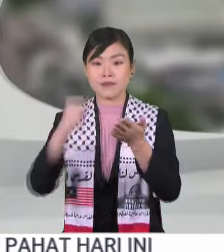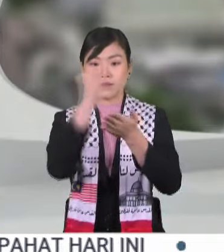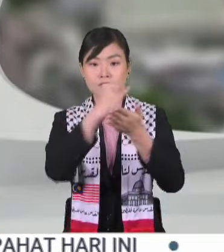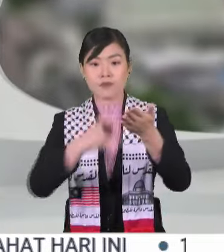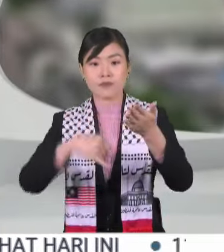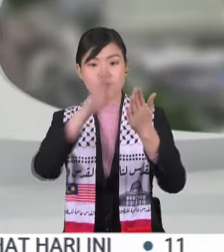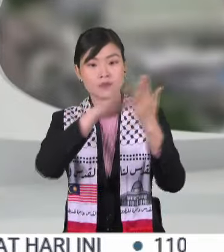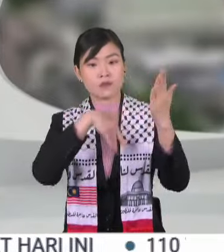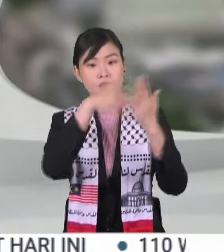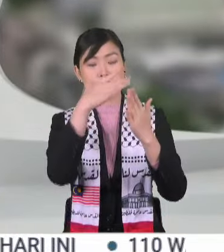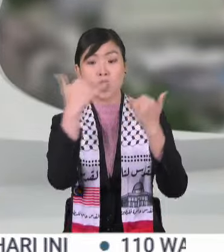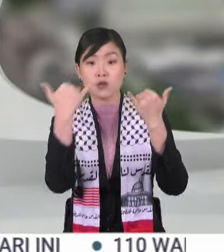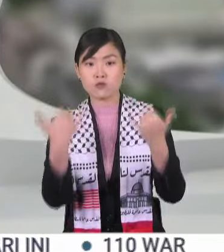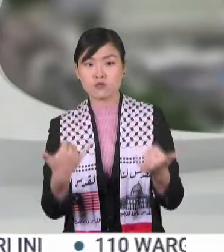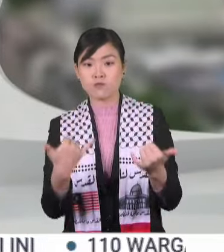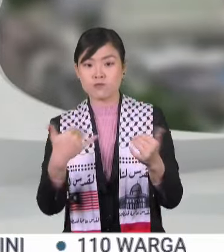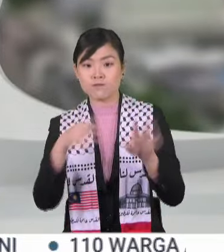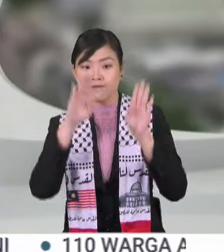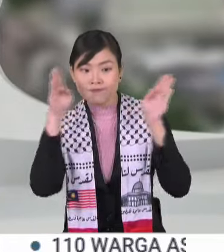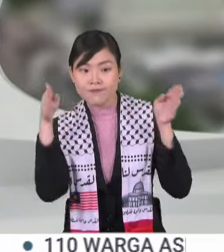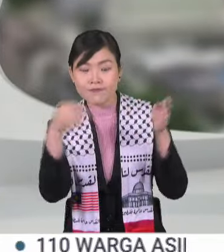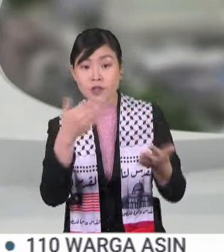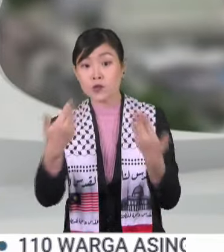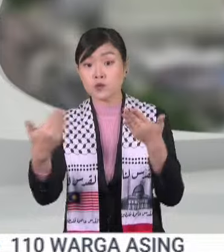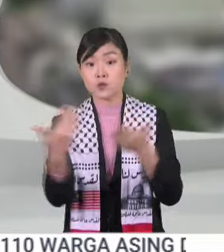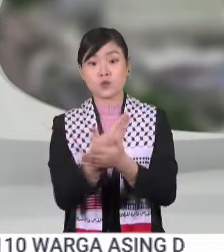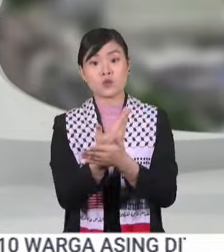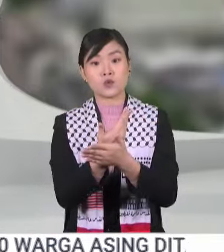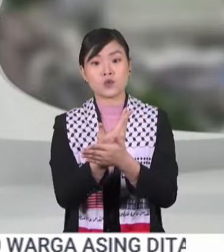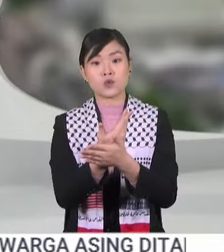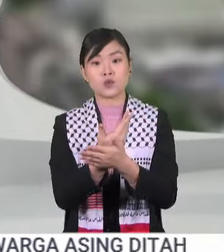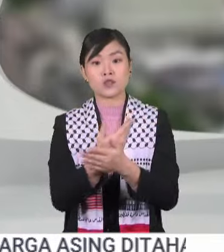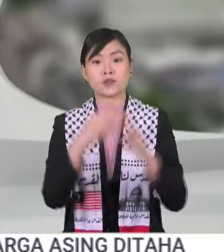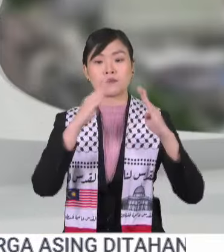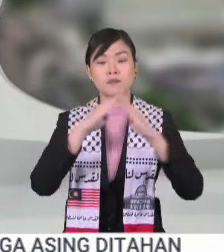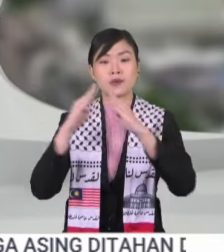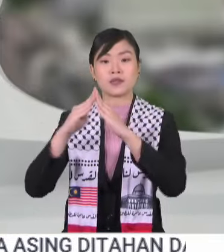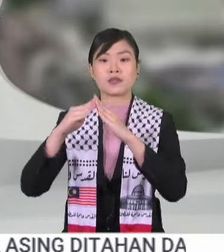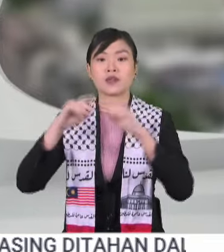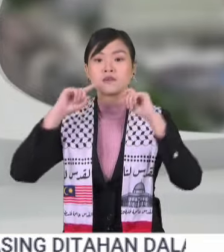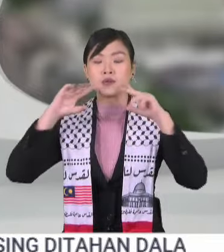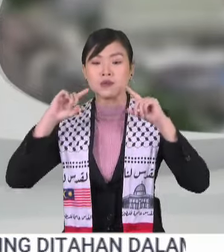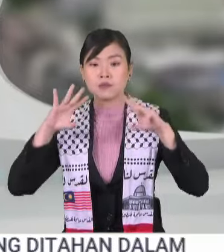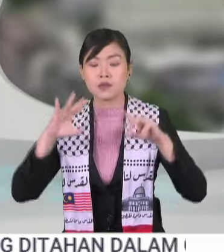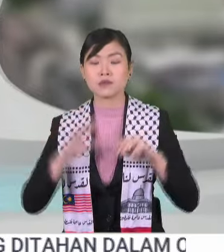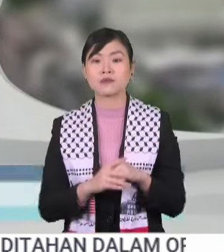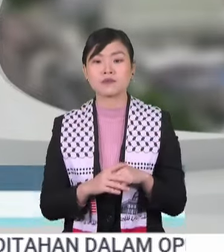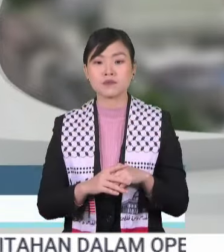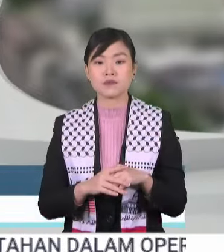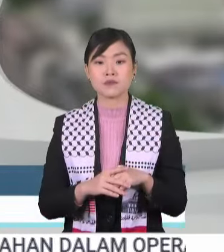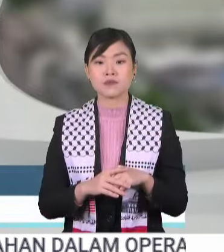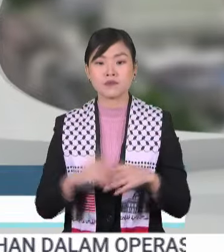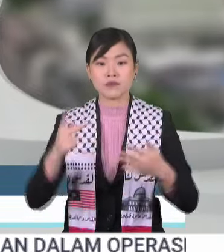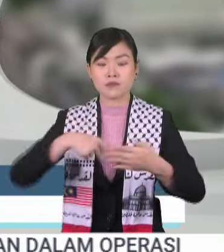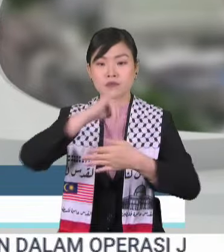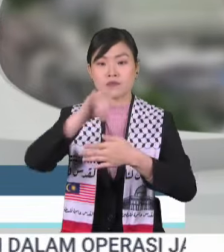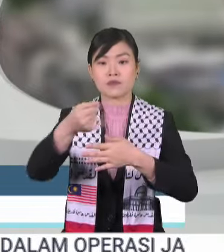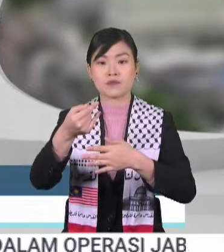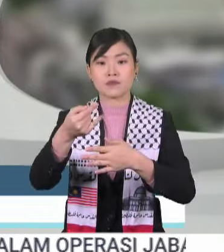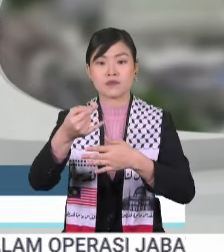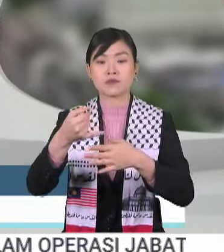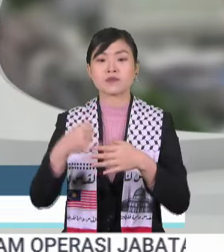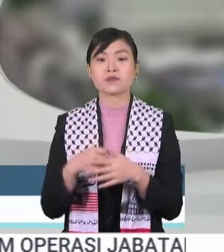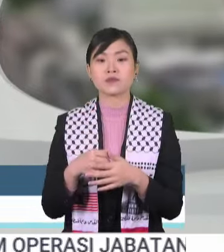menjadi daya tarikan terbaharu pelancong ke Bandar Raya alust setar projek yang dilaksanakan oleh Majlis Bandar Raya